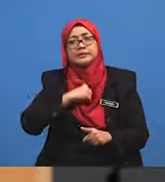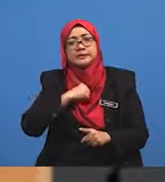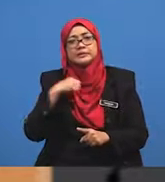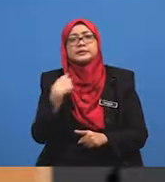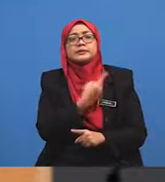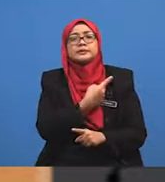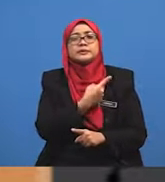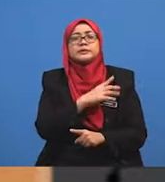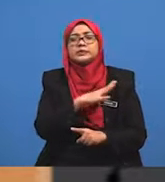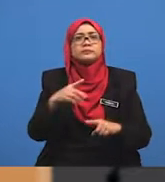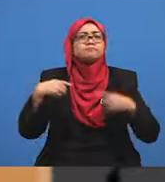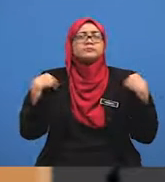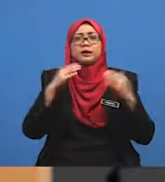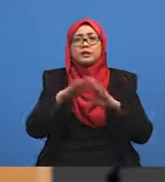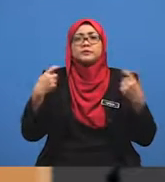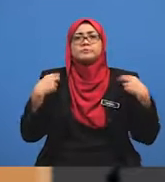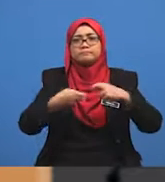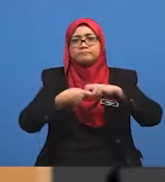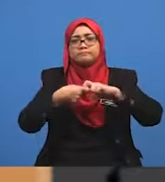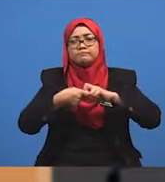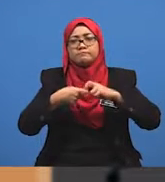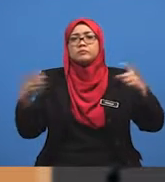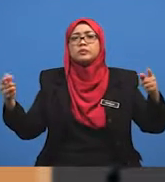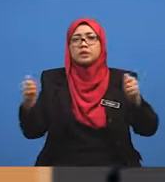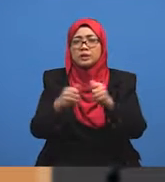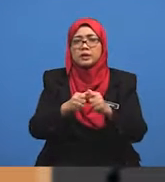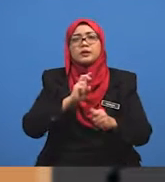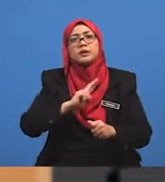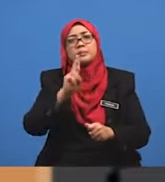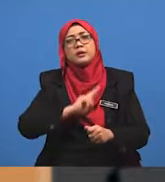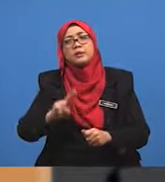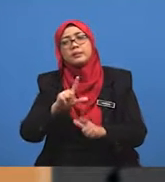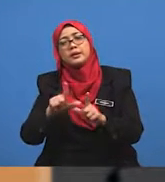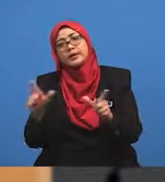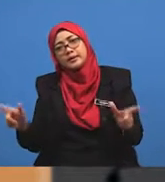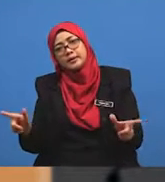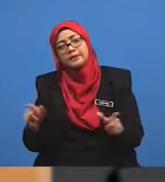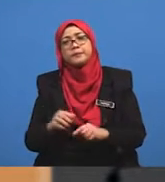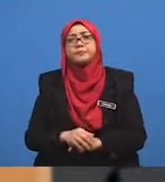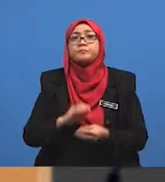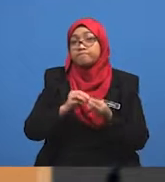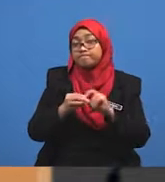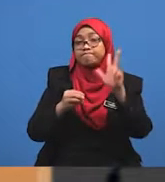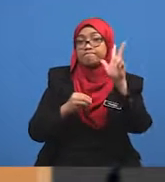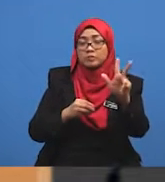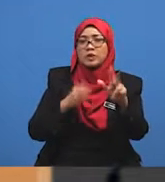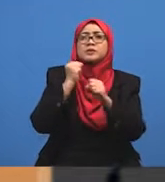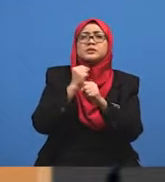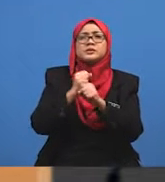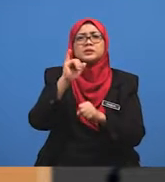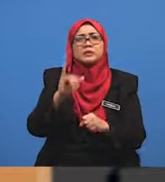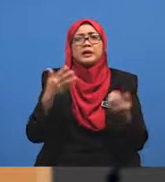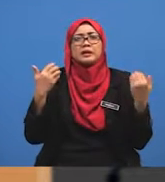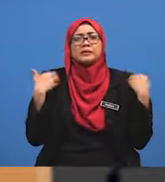terikat dan mewakili mana-mana agama. Seterusnya, pelajar, yang ketiga ialah pekerjaan